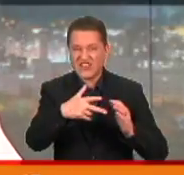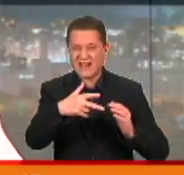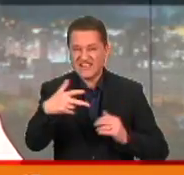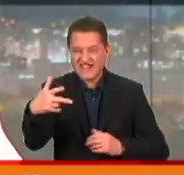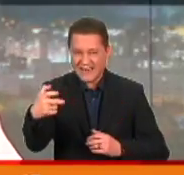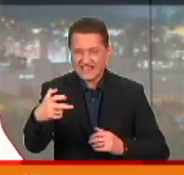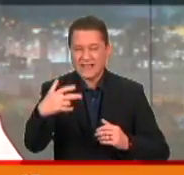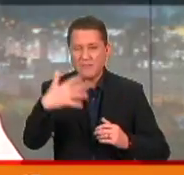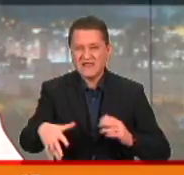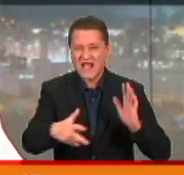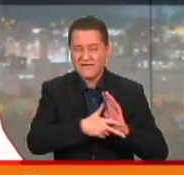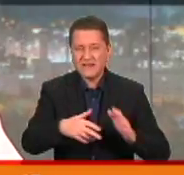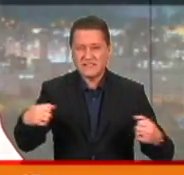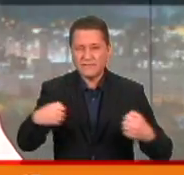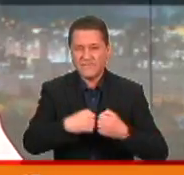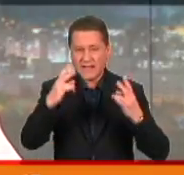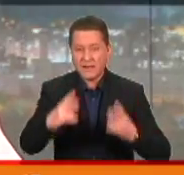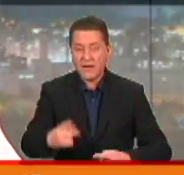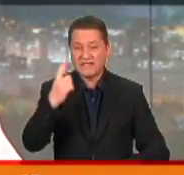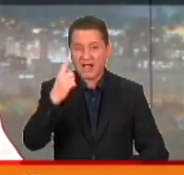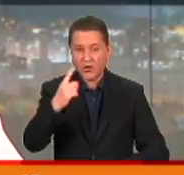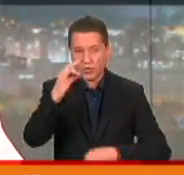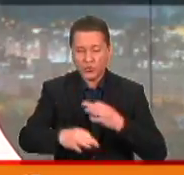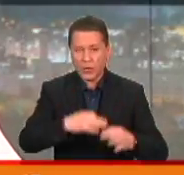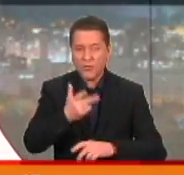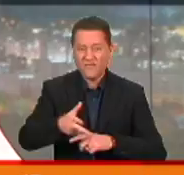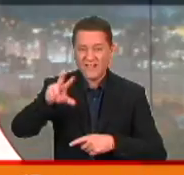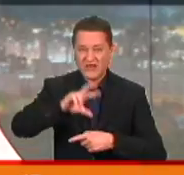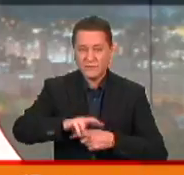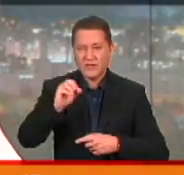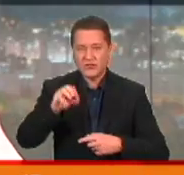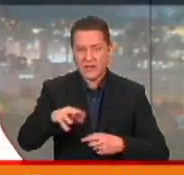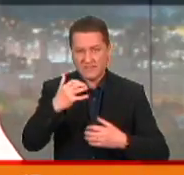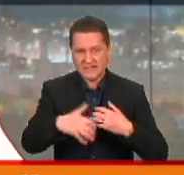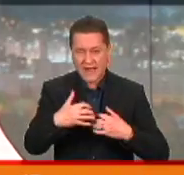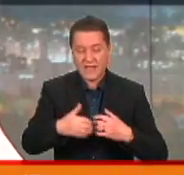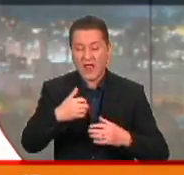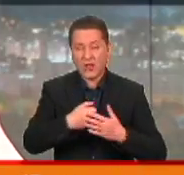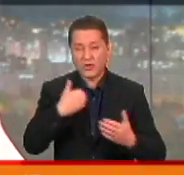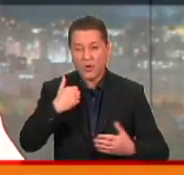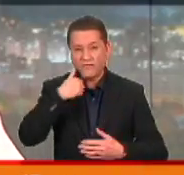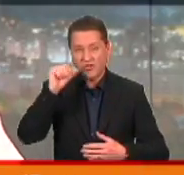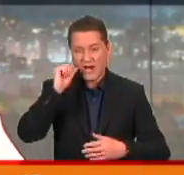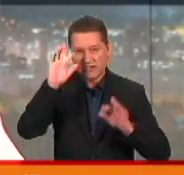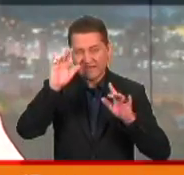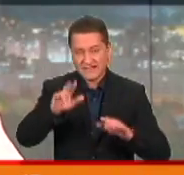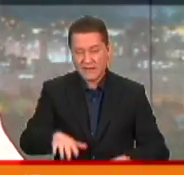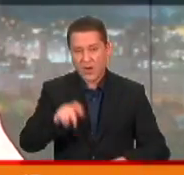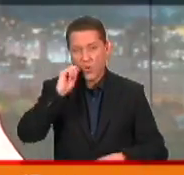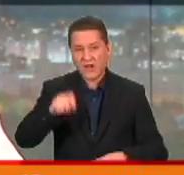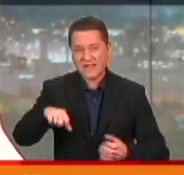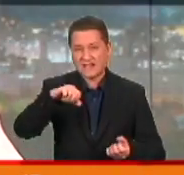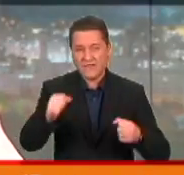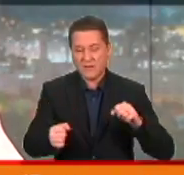1358 ДТП всього за одну добу. Утричі більше, ніж середня статистика. До вчорашнього снігопаду українські